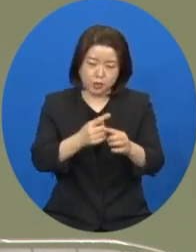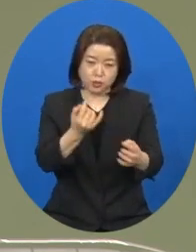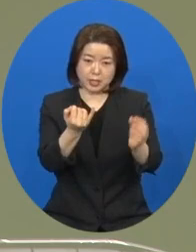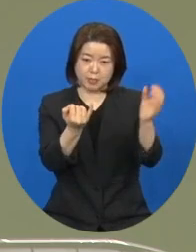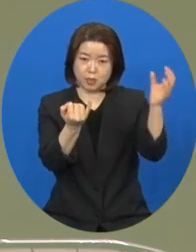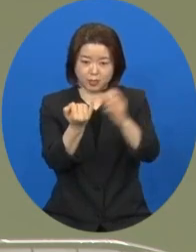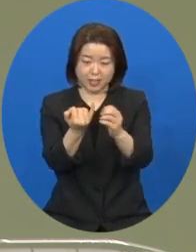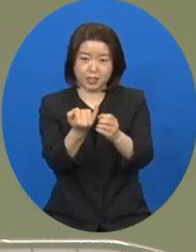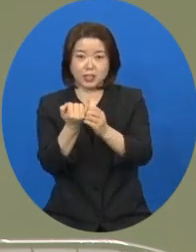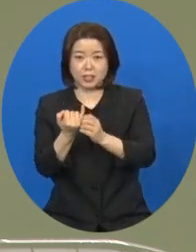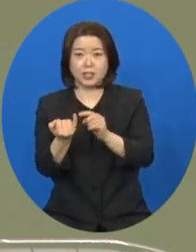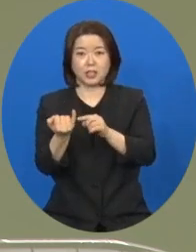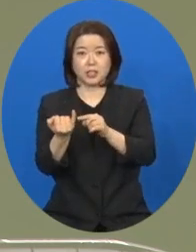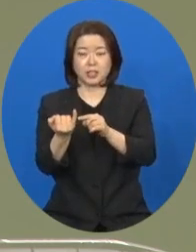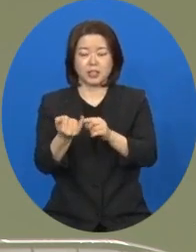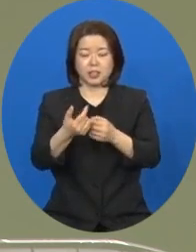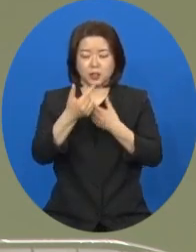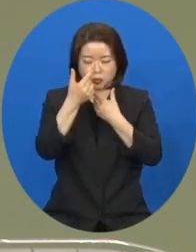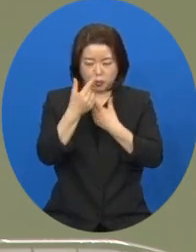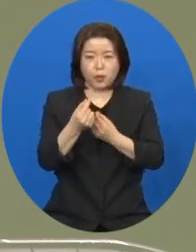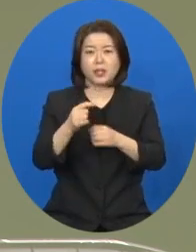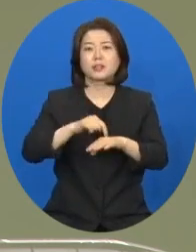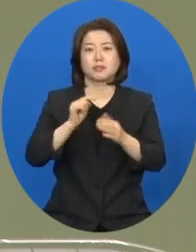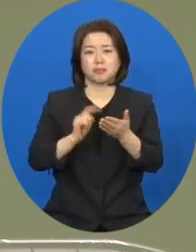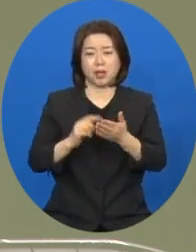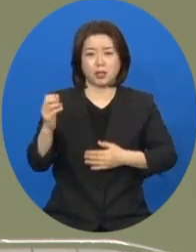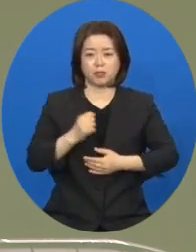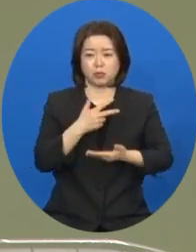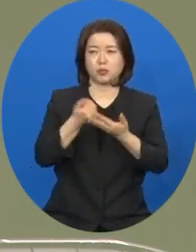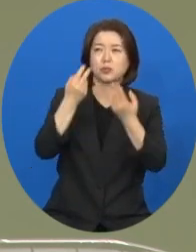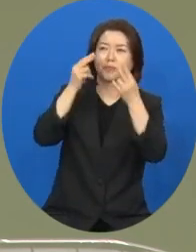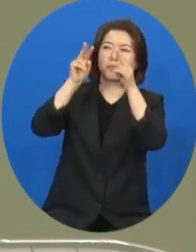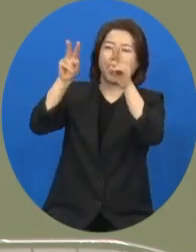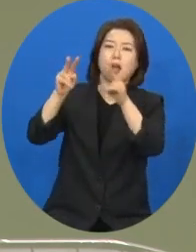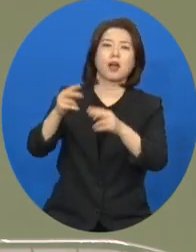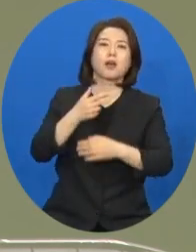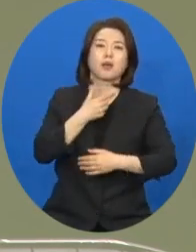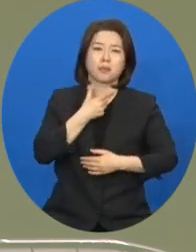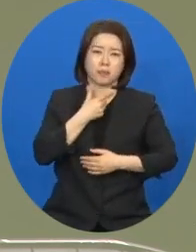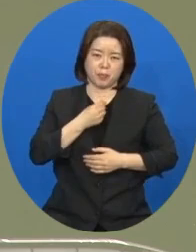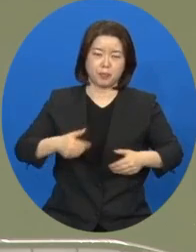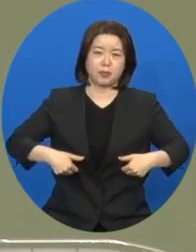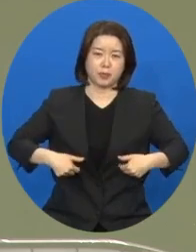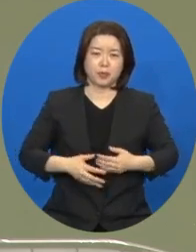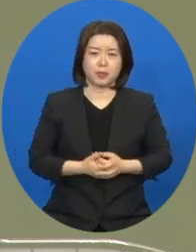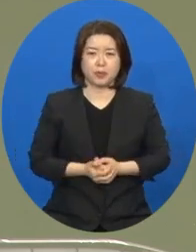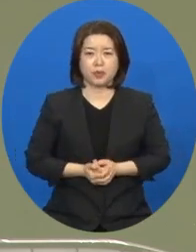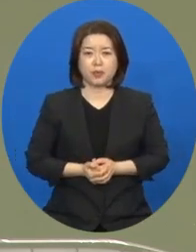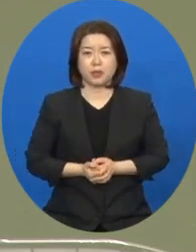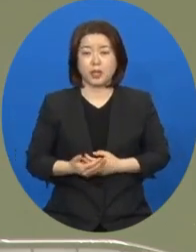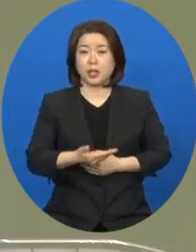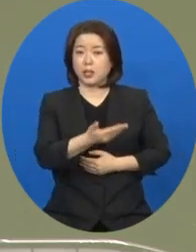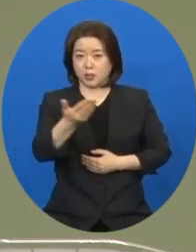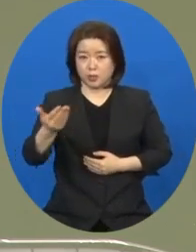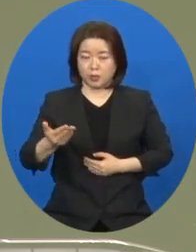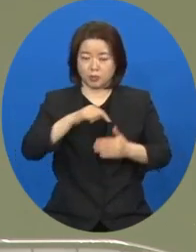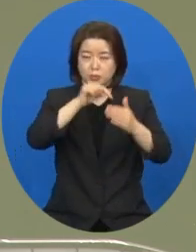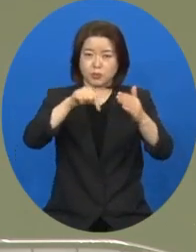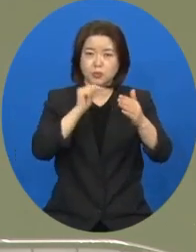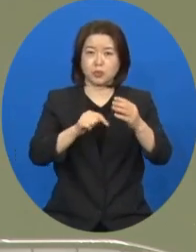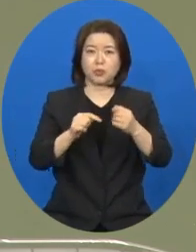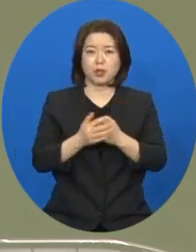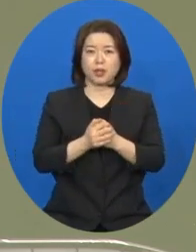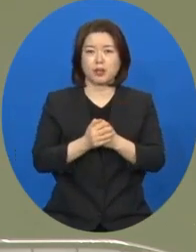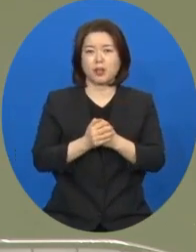같은 내가 그 심정으로 주님을 바라봐야 돼요. 그러면 여러분의 속에